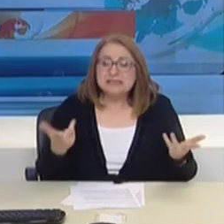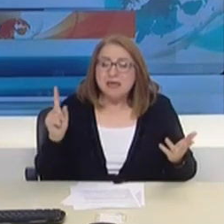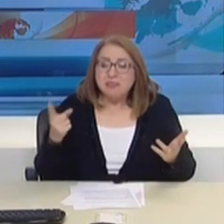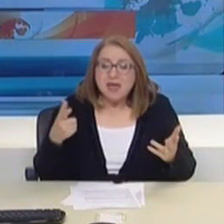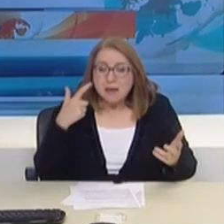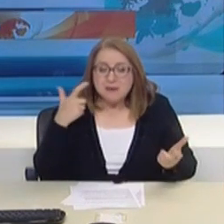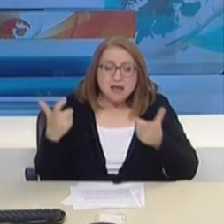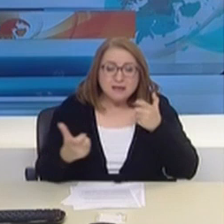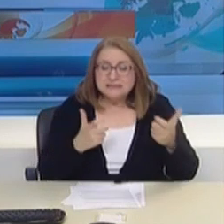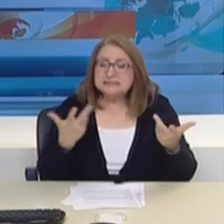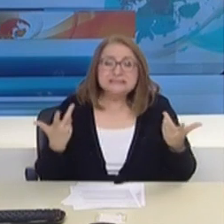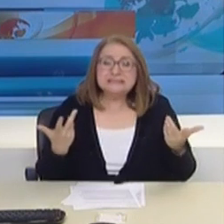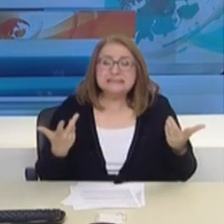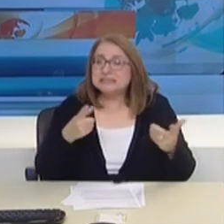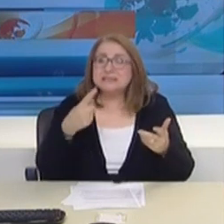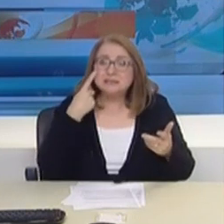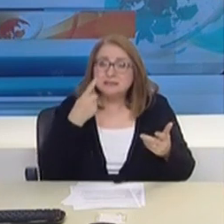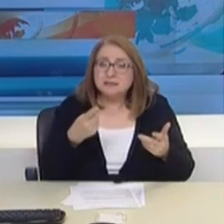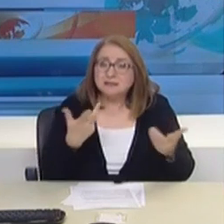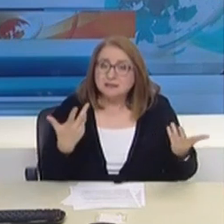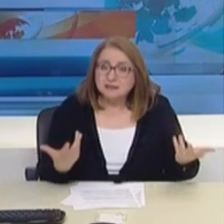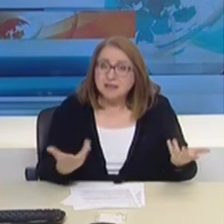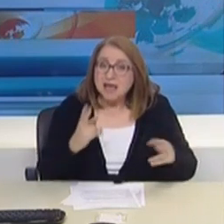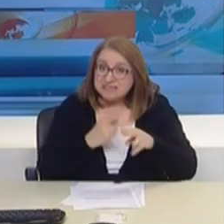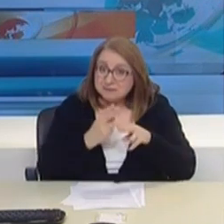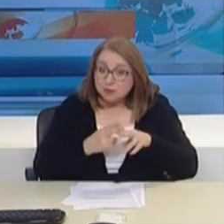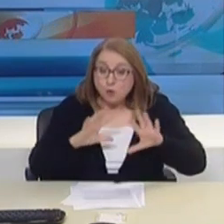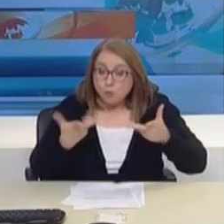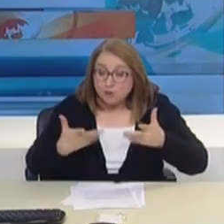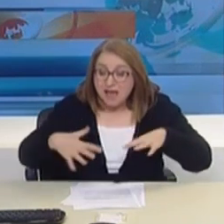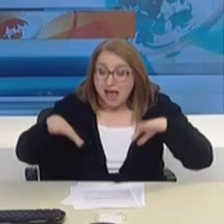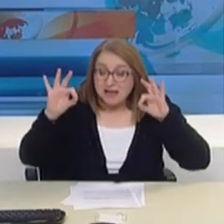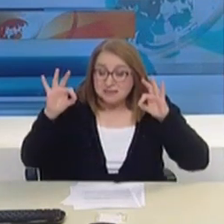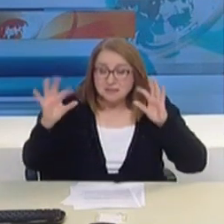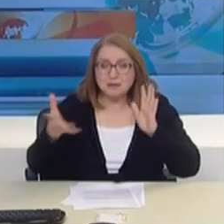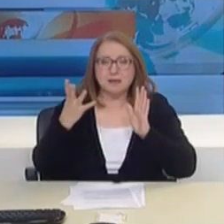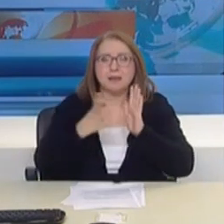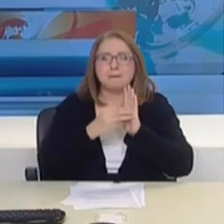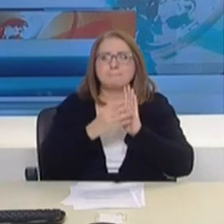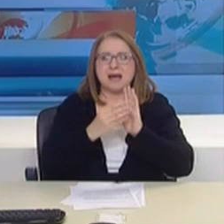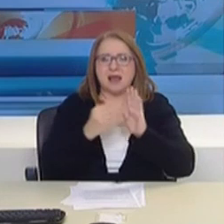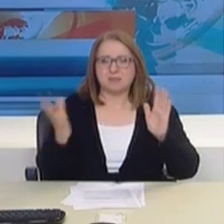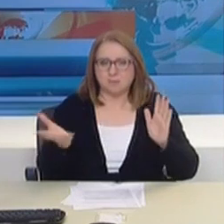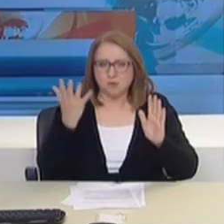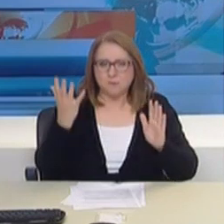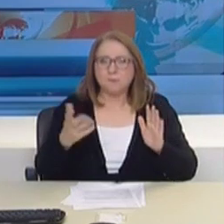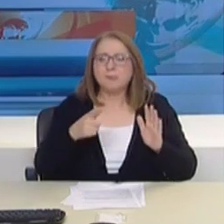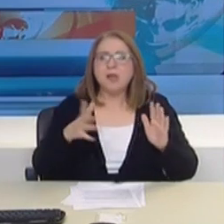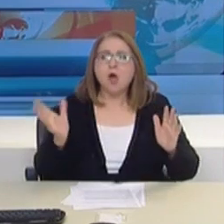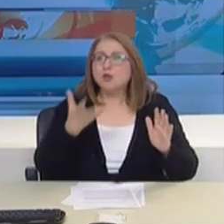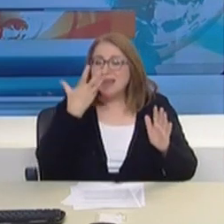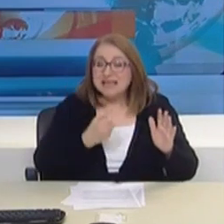διαπιστώσει πως αποτελεί κρίσιμο παράγοντα για την έκβασή της ο χρόνος έναρξής της? Για παράδειγμα, για την αντιϊκή θεραπεία στους χρονίους πάσχοντες με